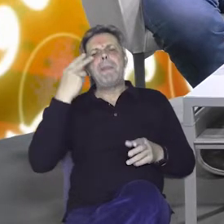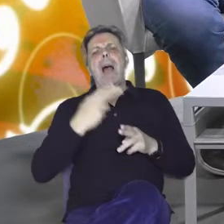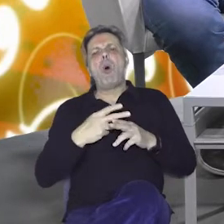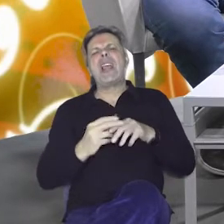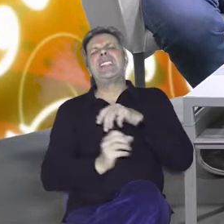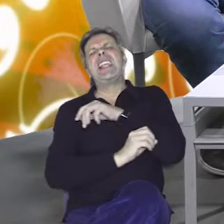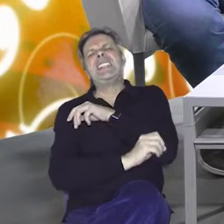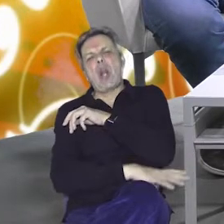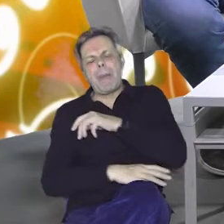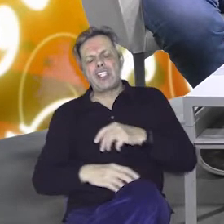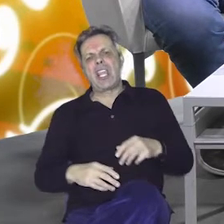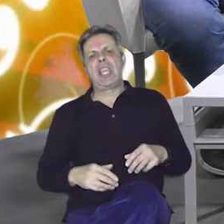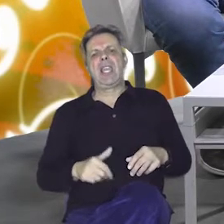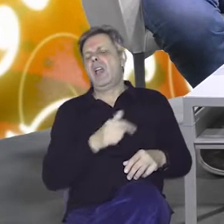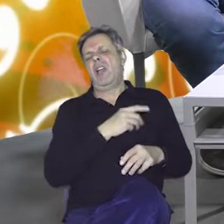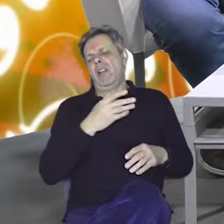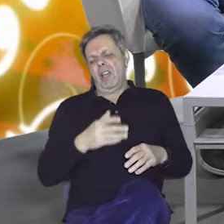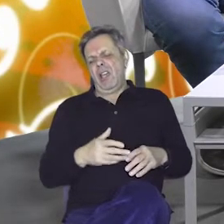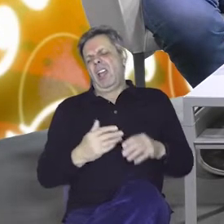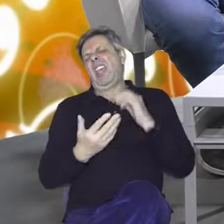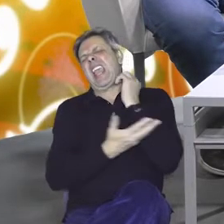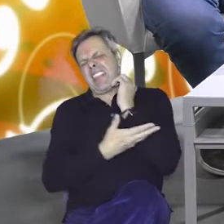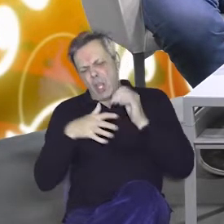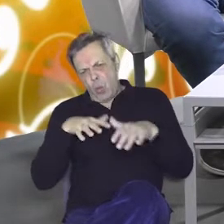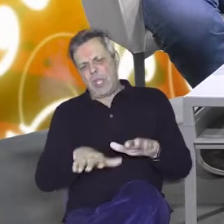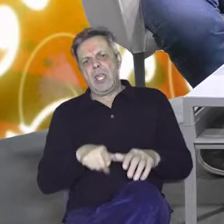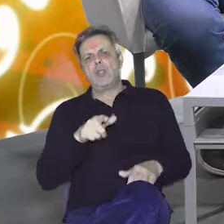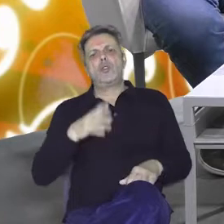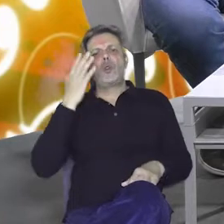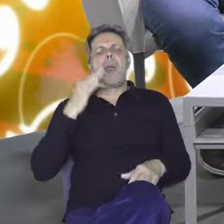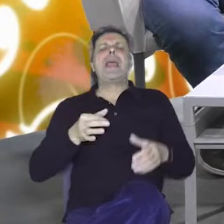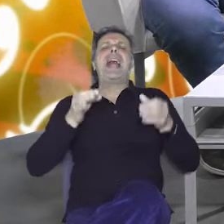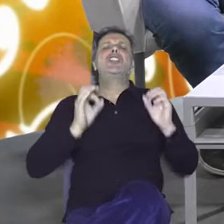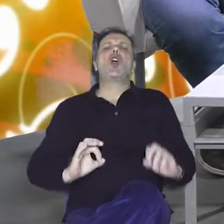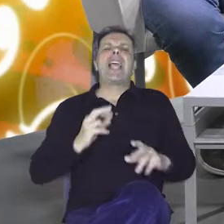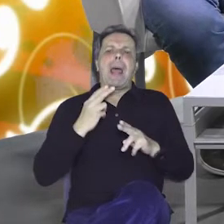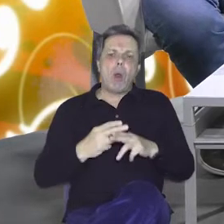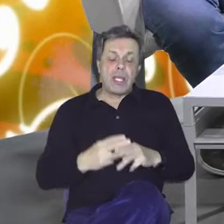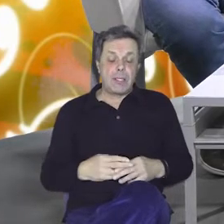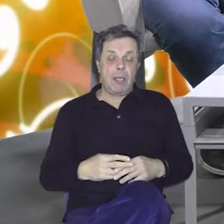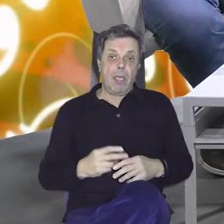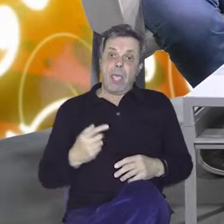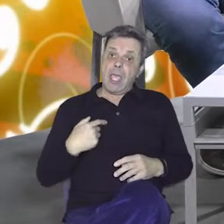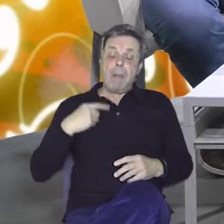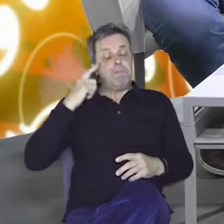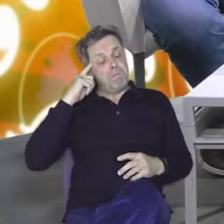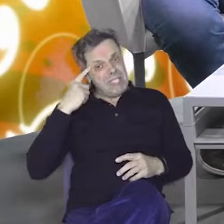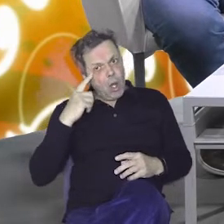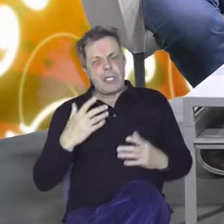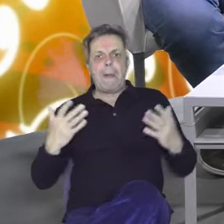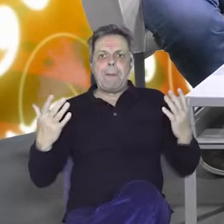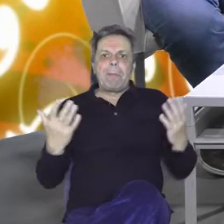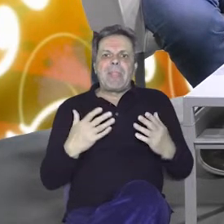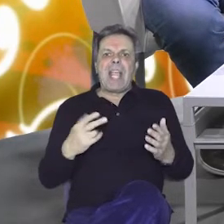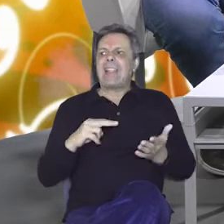siromašnih, obespravljenih, jadnih, bila je to kao socijalna bolest i mislilo se kad